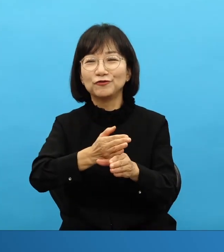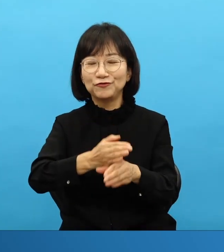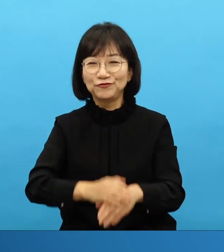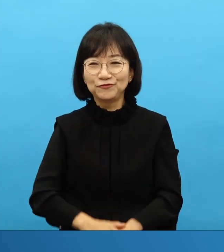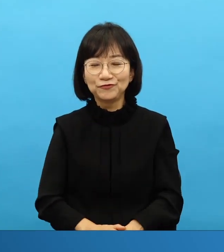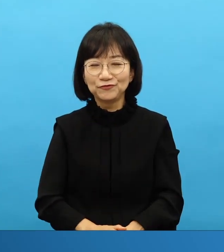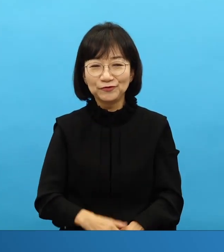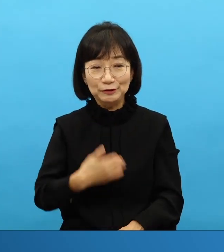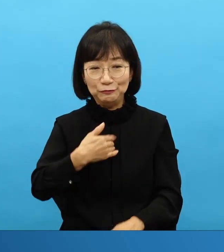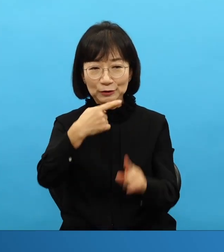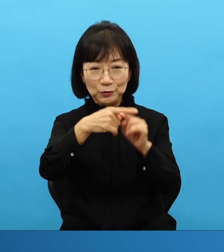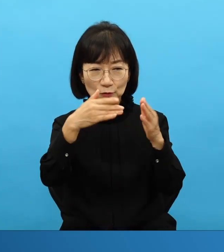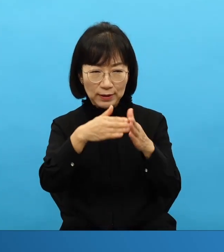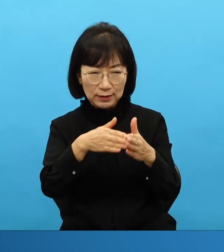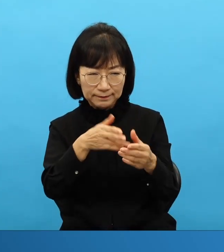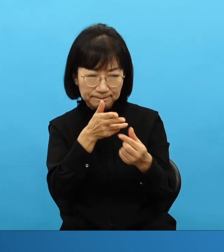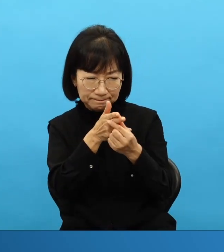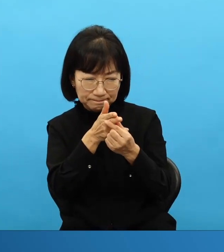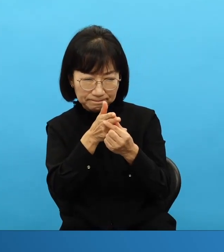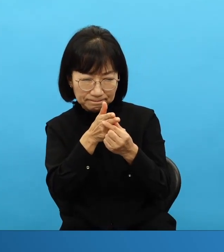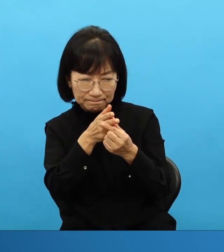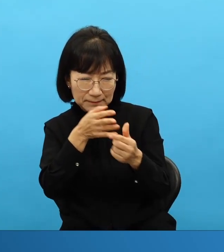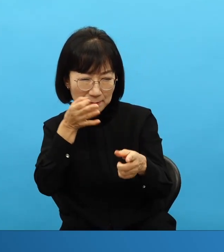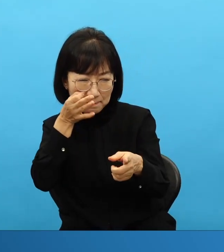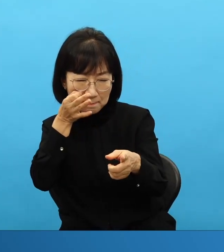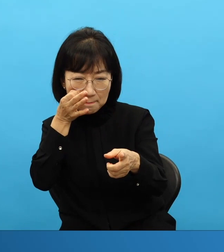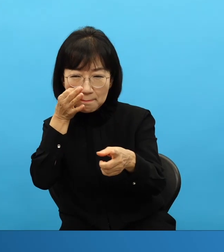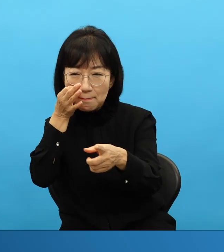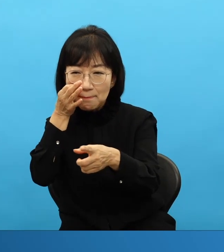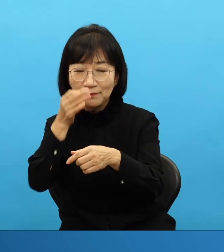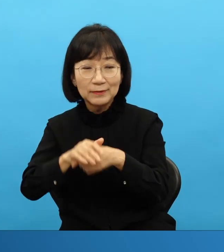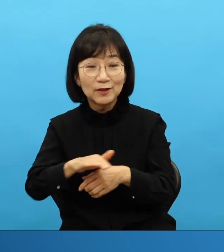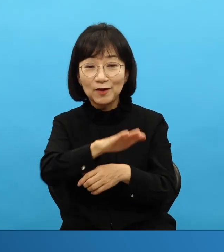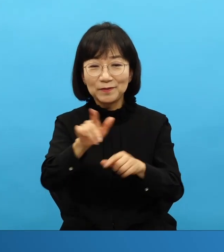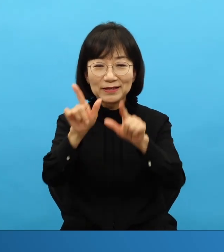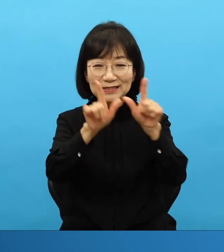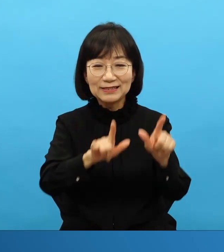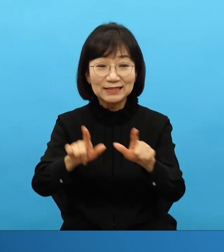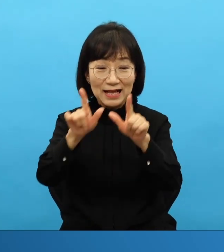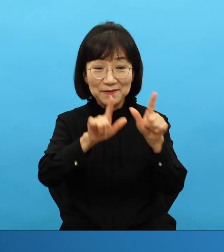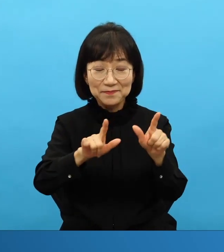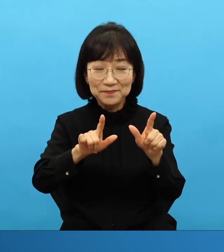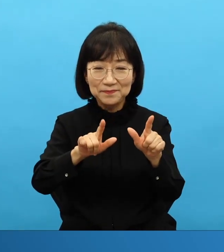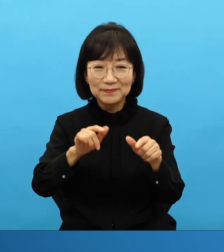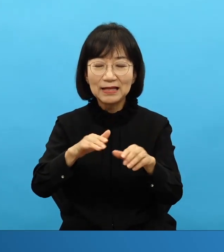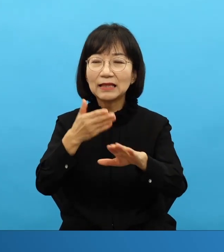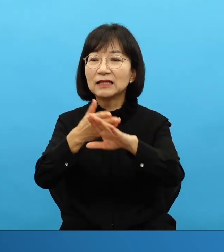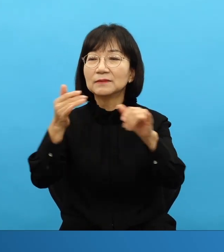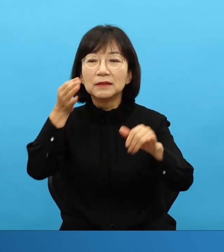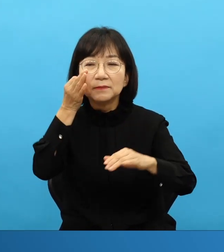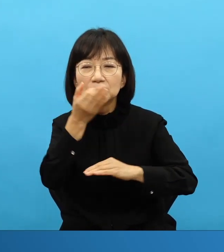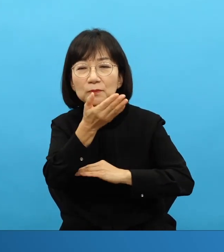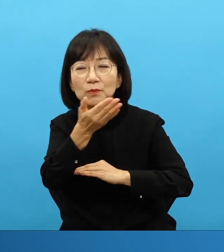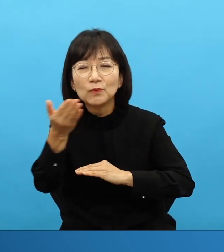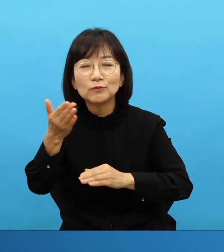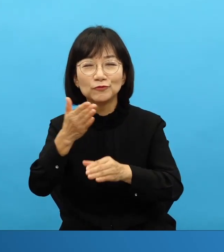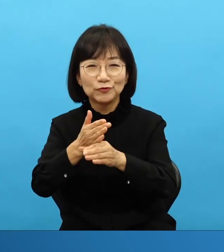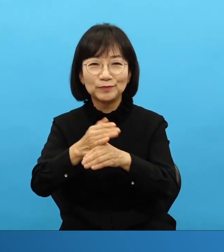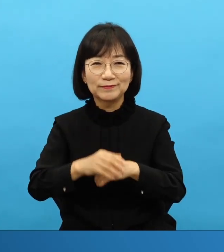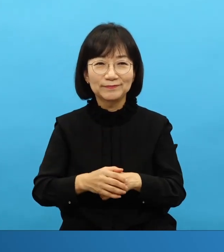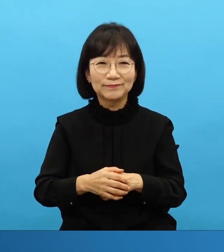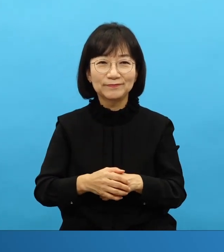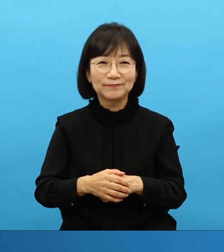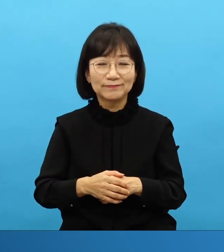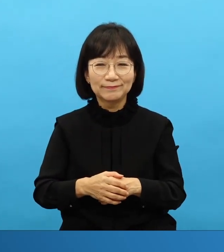보고 있는 겁니다. 他们都在关注。 여러분은 삶 자체가 보여주고 있는 거예요. 也就是说，你们正在向着别人展 그게 示你 바로 们生活本 증인입니다.